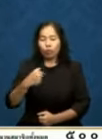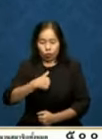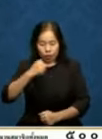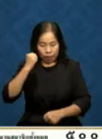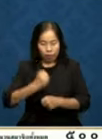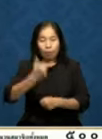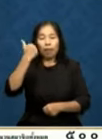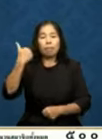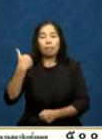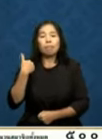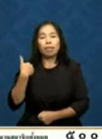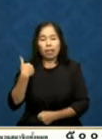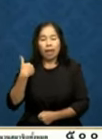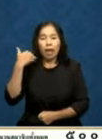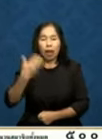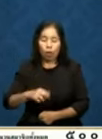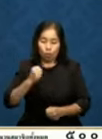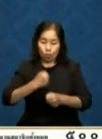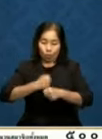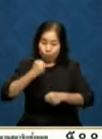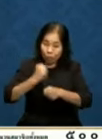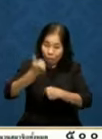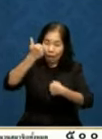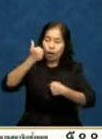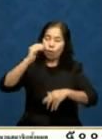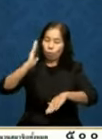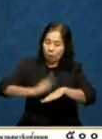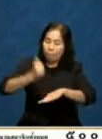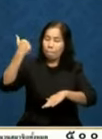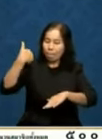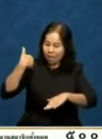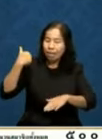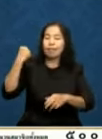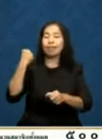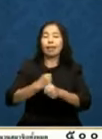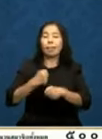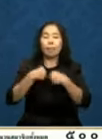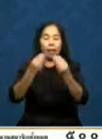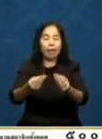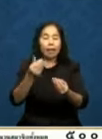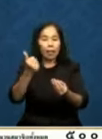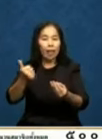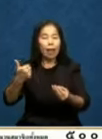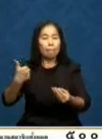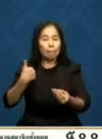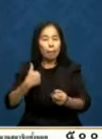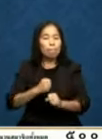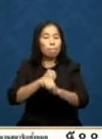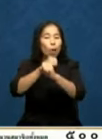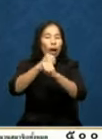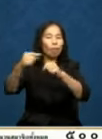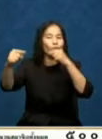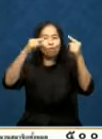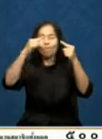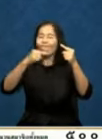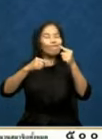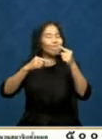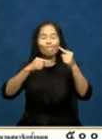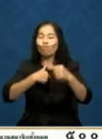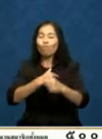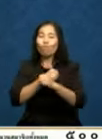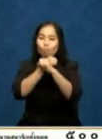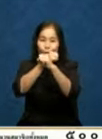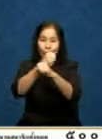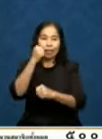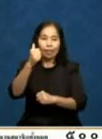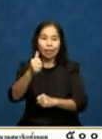ค่ะแล้วเขาจะดึงศักยภาพนั้นแหละค่ะออกมาใช้ให้ได้อย่างดีที่สุดแล้วมีภูมิคุ้มกันทางจิตใจค่ะไม่ว่าเขาจะเจออะไรมา